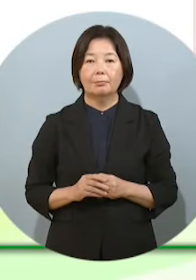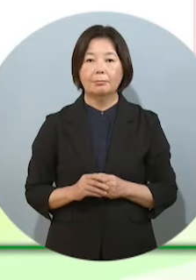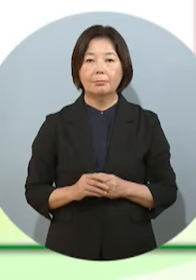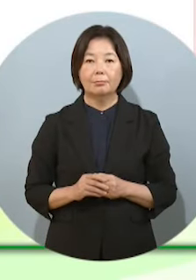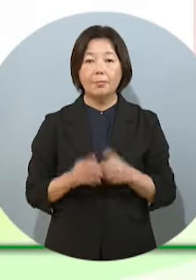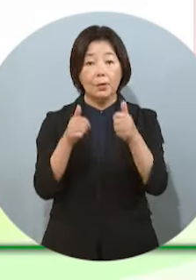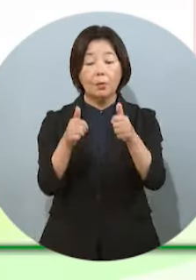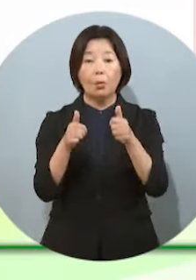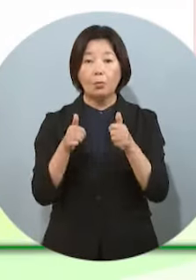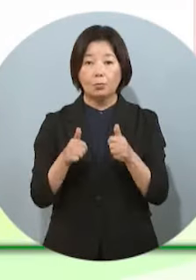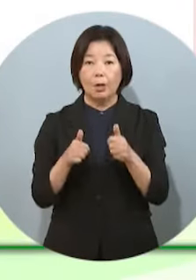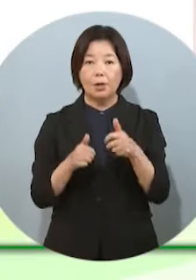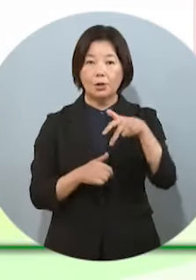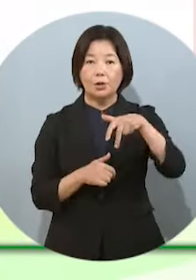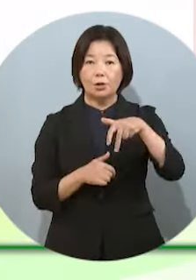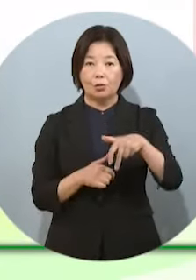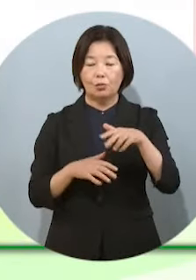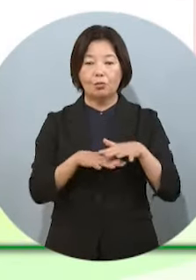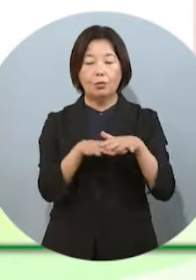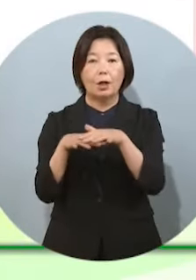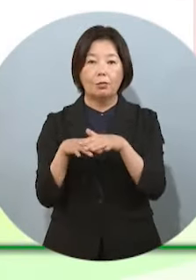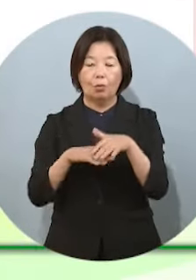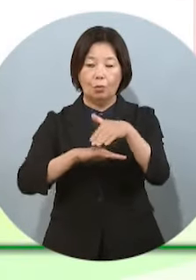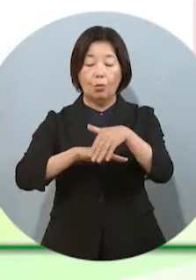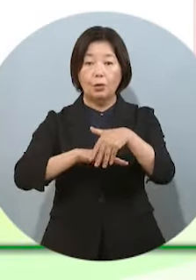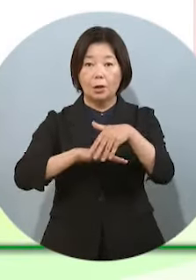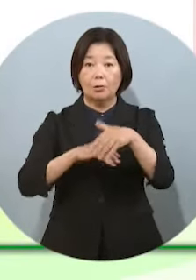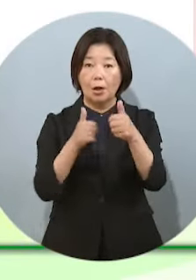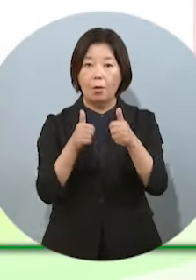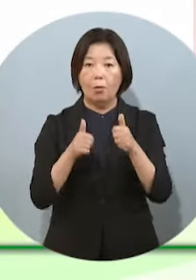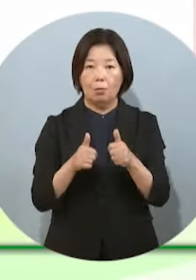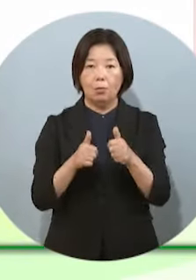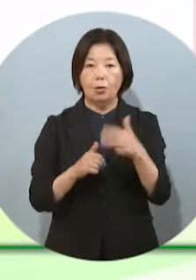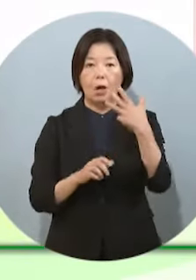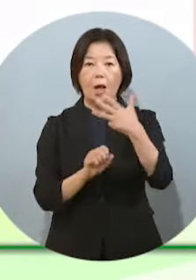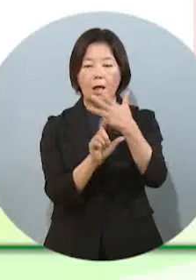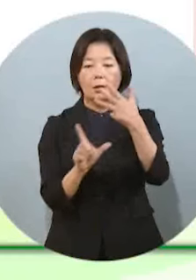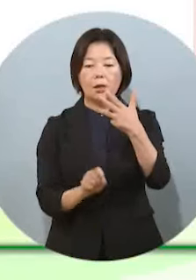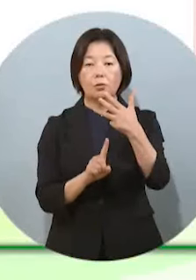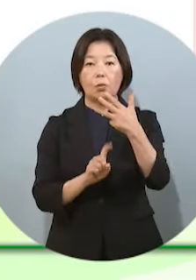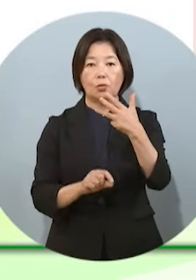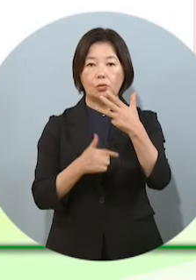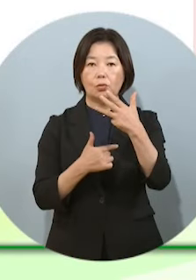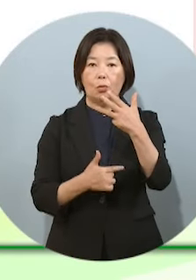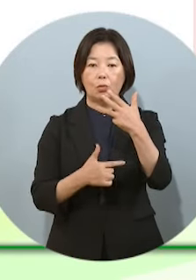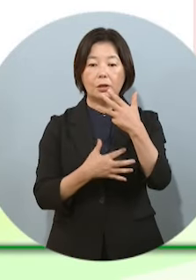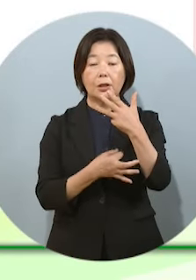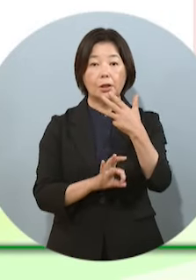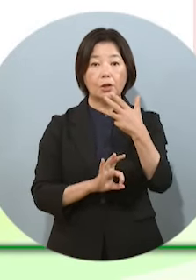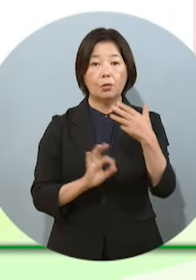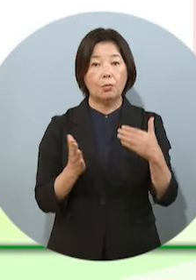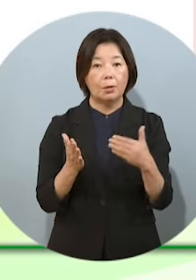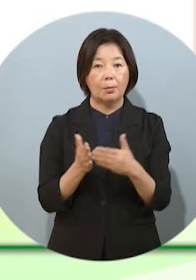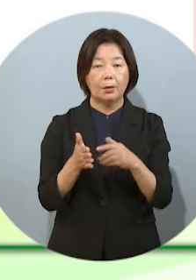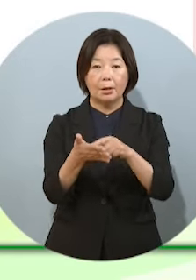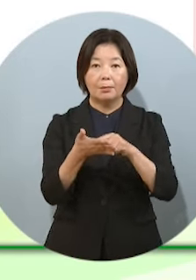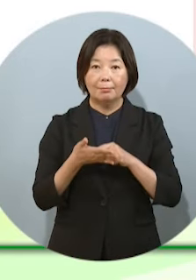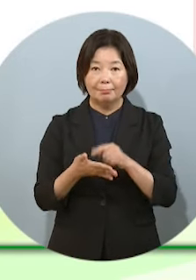ホームページ ZooNet の受付フォームから来月16日金曜日までにお申し込みください